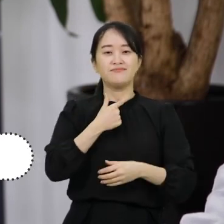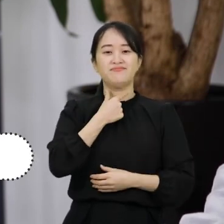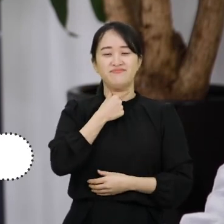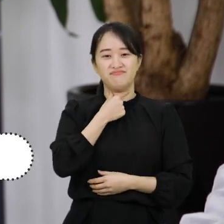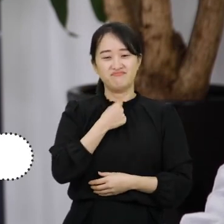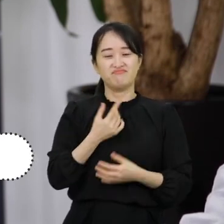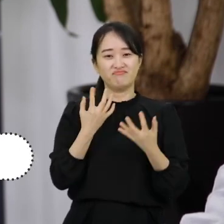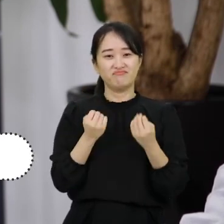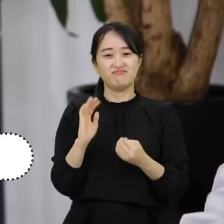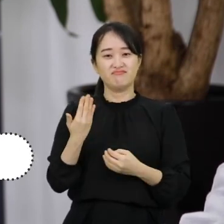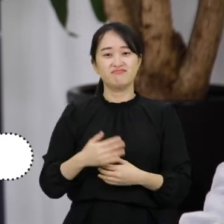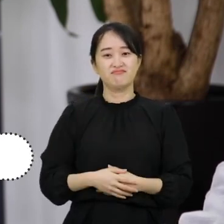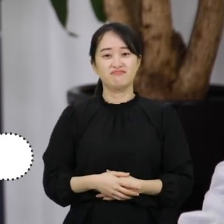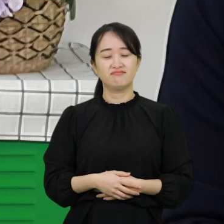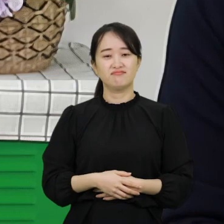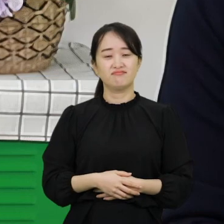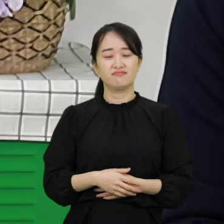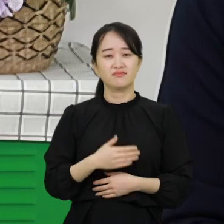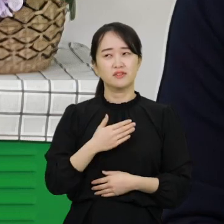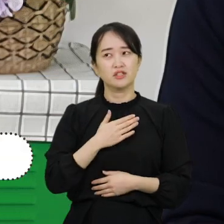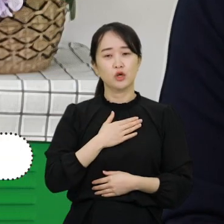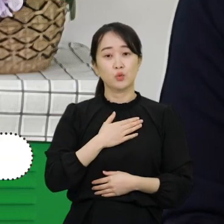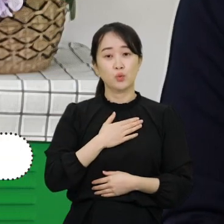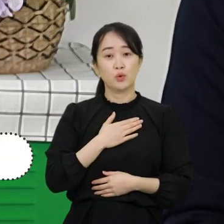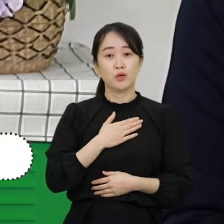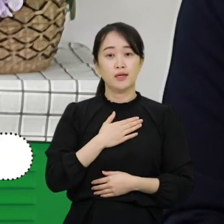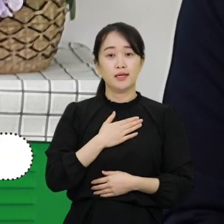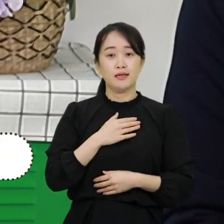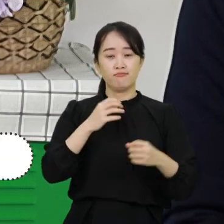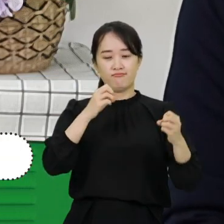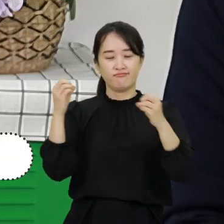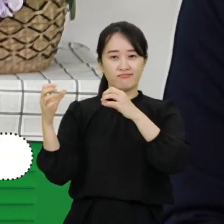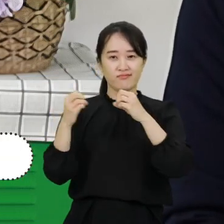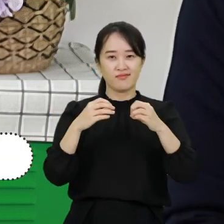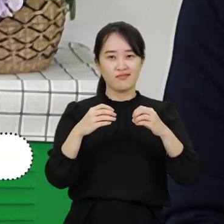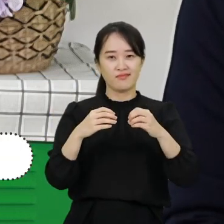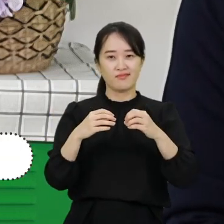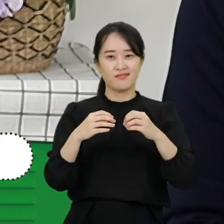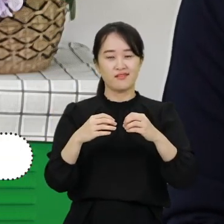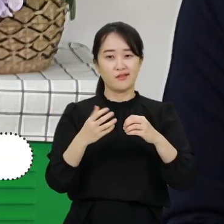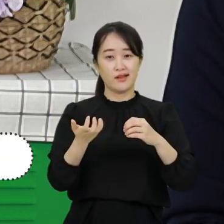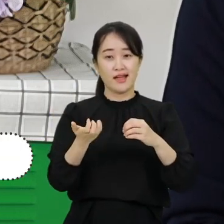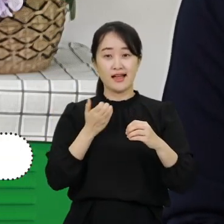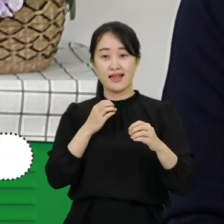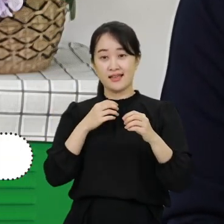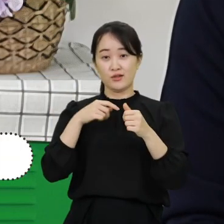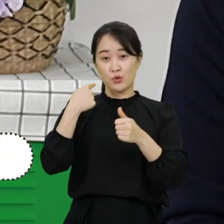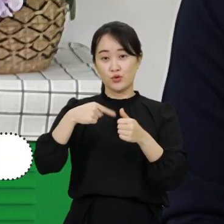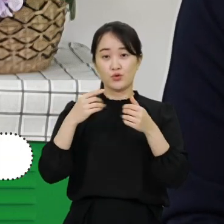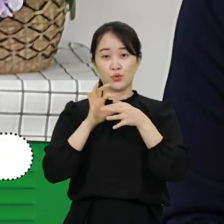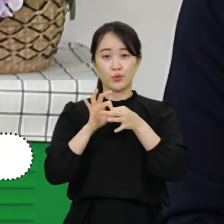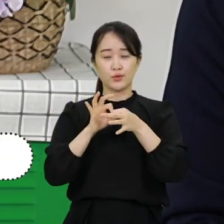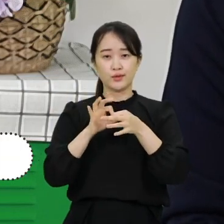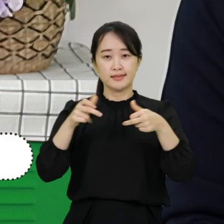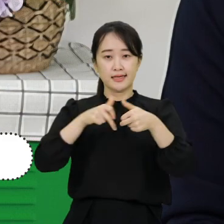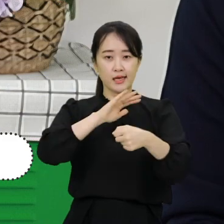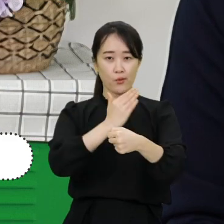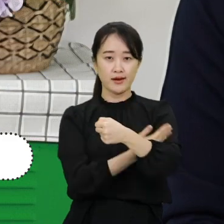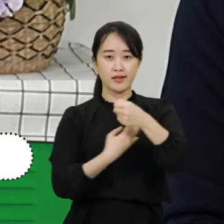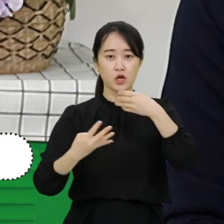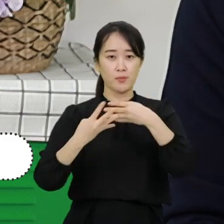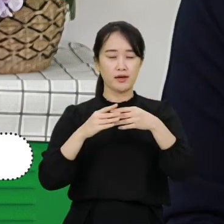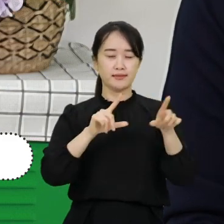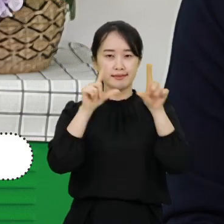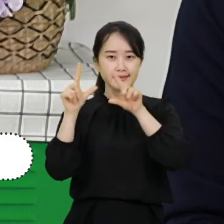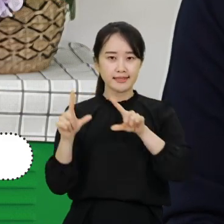않을까라는 생각을 많이 하게 됐어요. 저도 저희의 이 대화들을 통해서 그리고 앞선 교육들을 통해서 장애인 권리 협약과 우리의